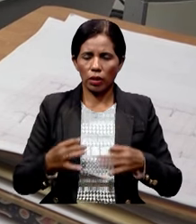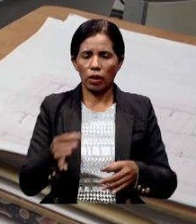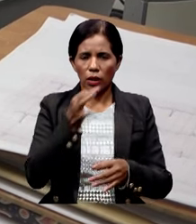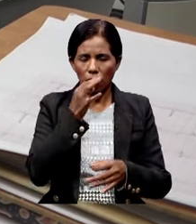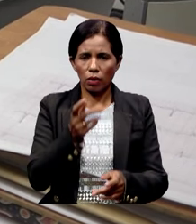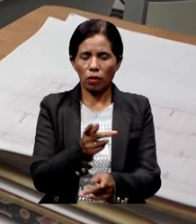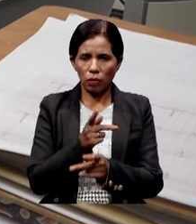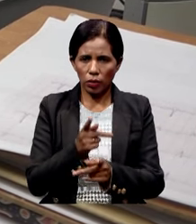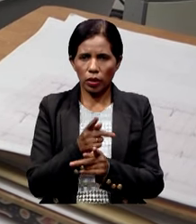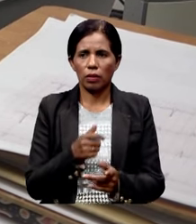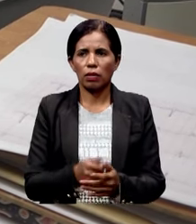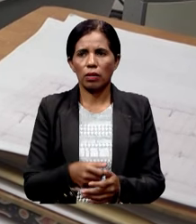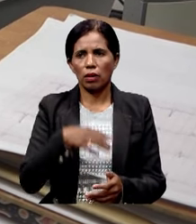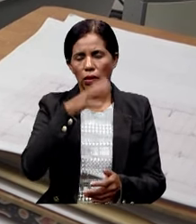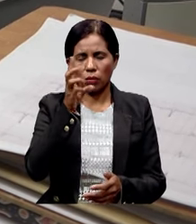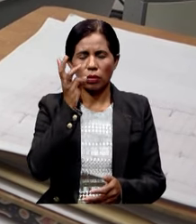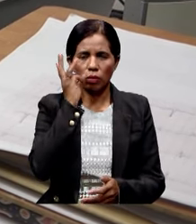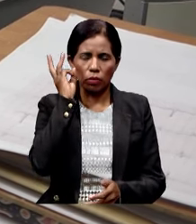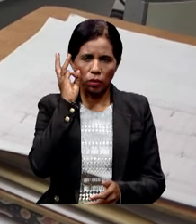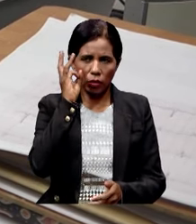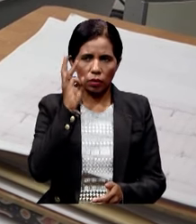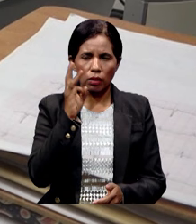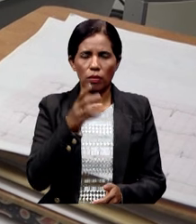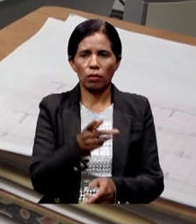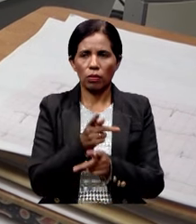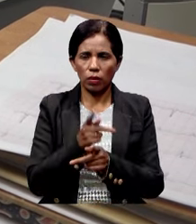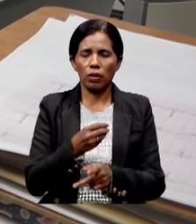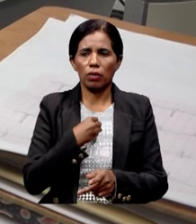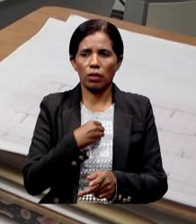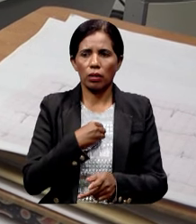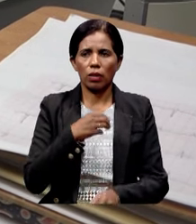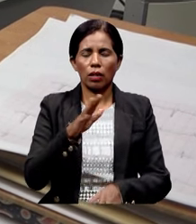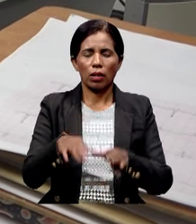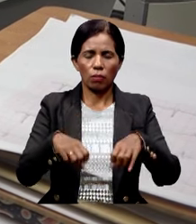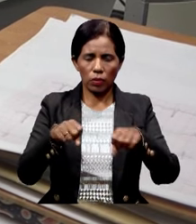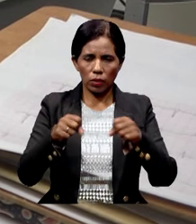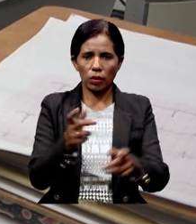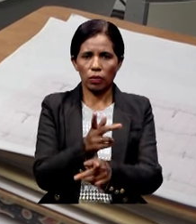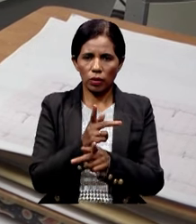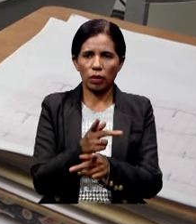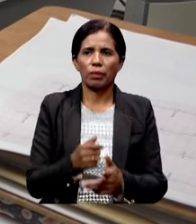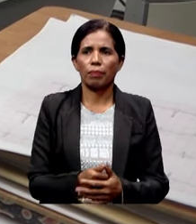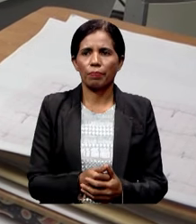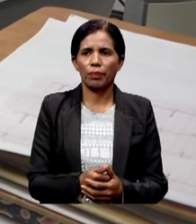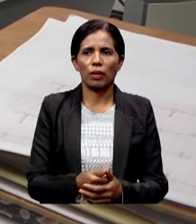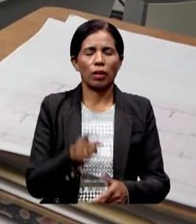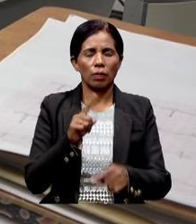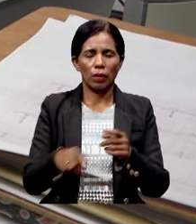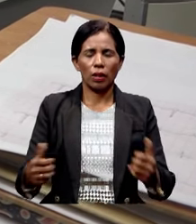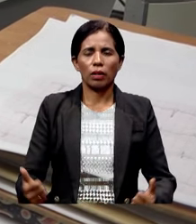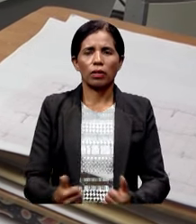doang, hemu tua kari hemu kari hemu kari kuda do, lau motor kereta kuda do, para label hetan